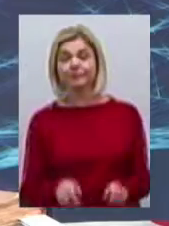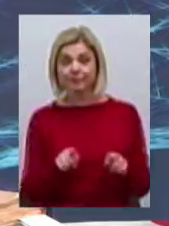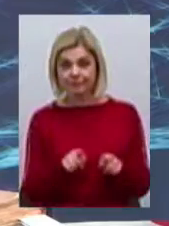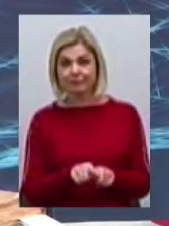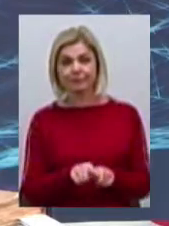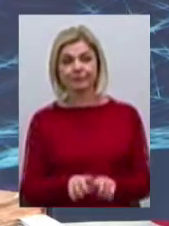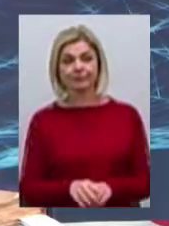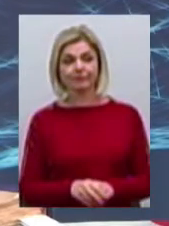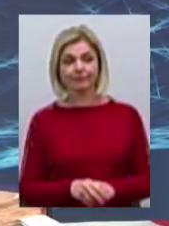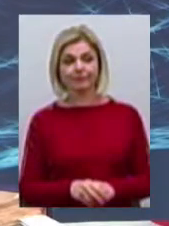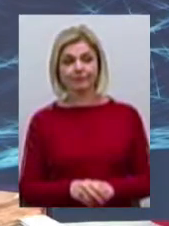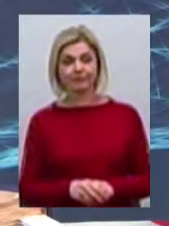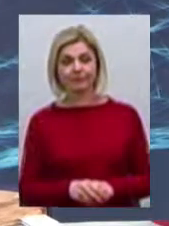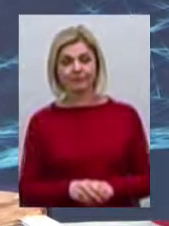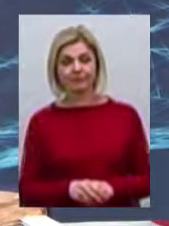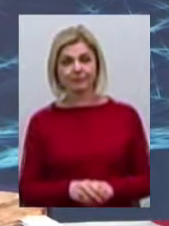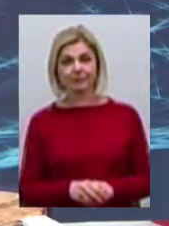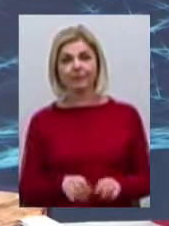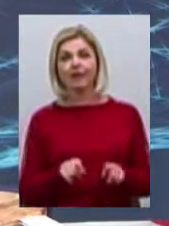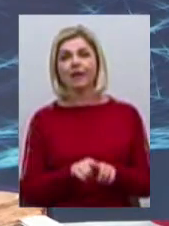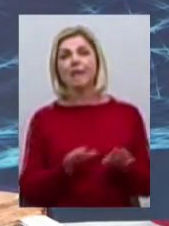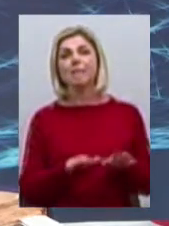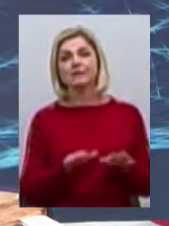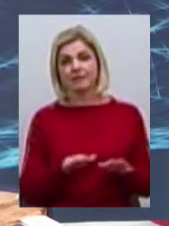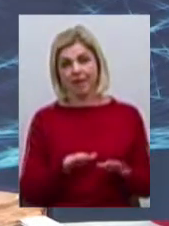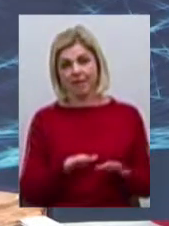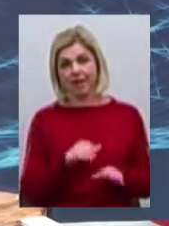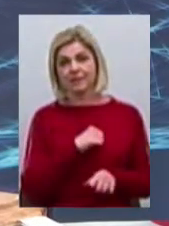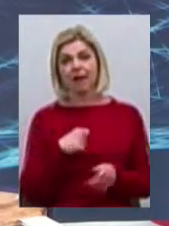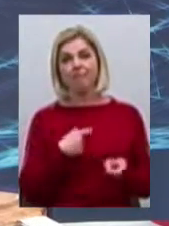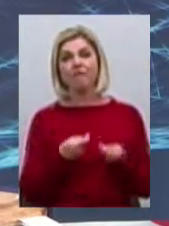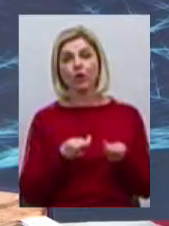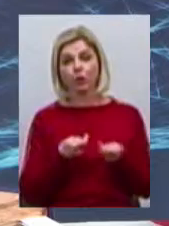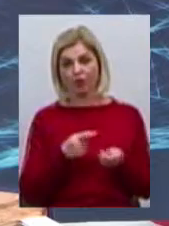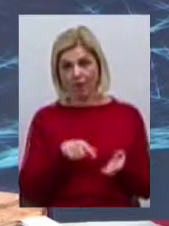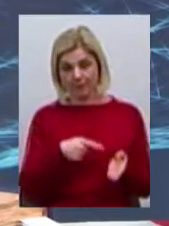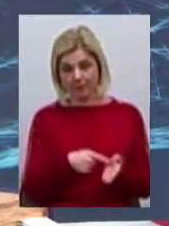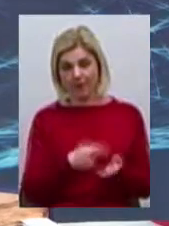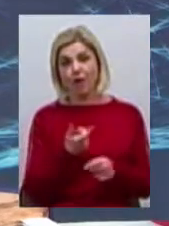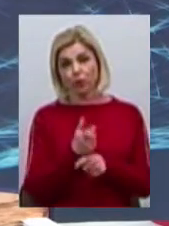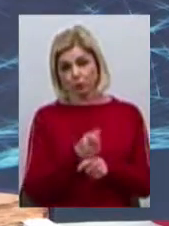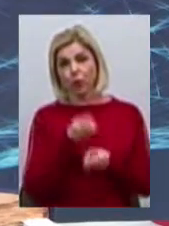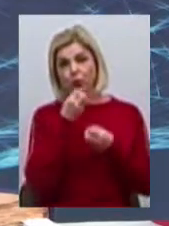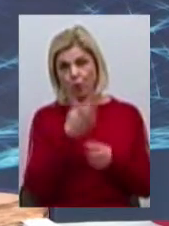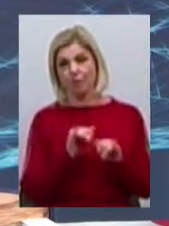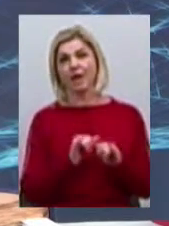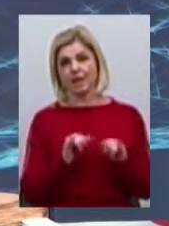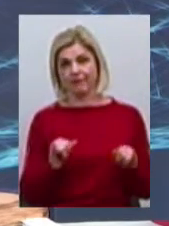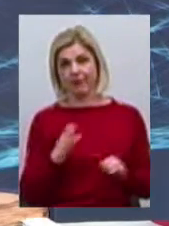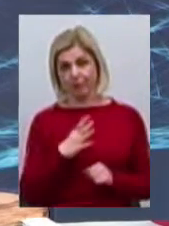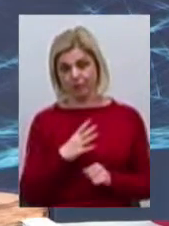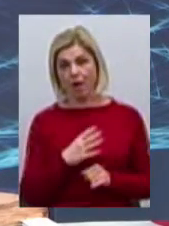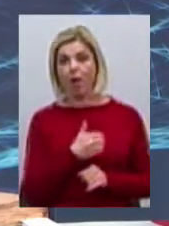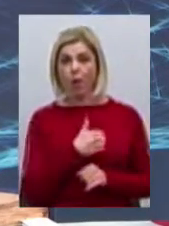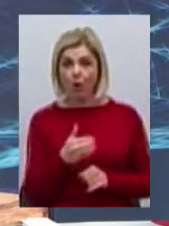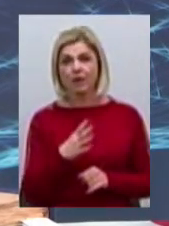це таке місцеве, скажімо так, самоврядування, воно було добре, досить добре розвинене. Хоча в